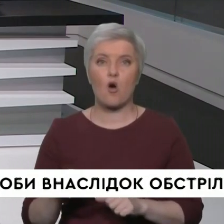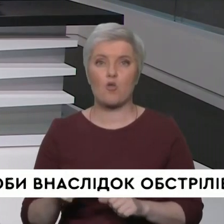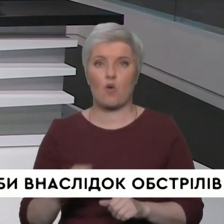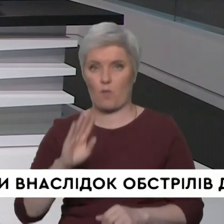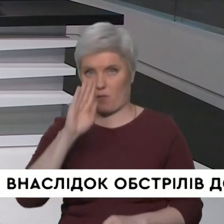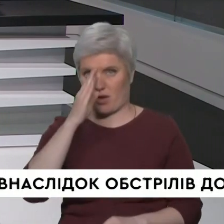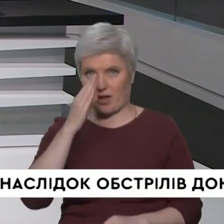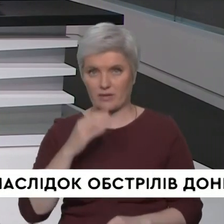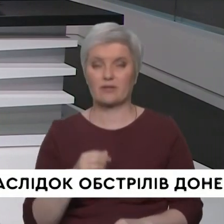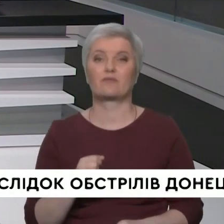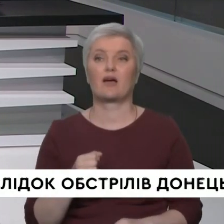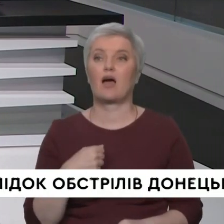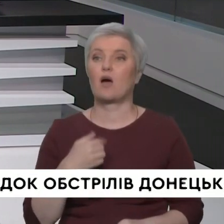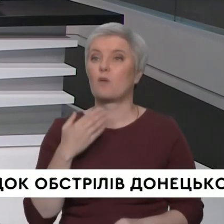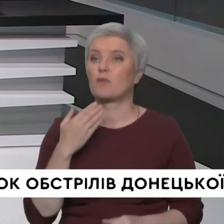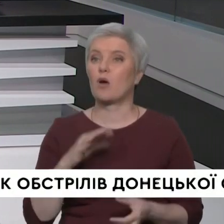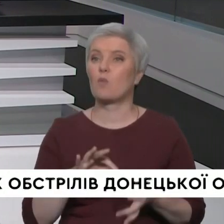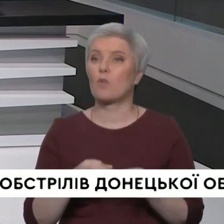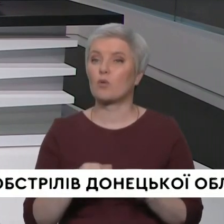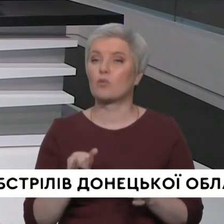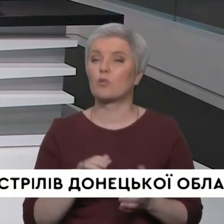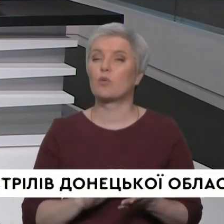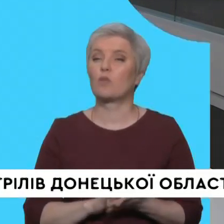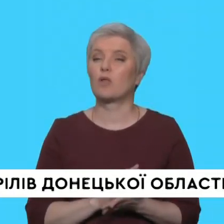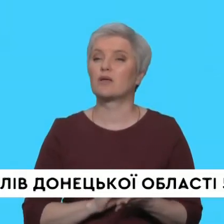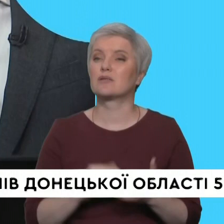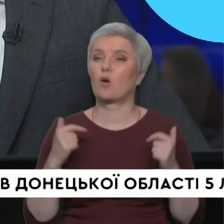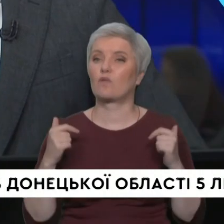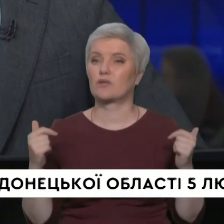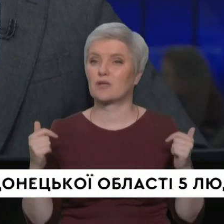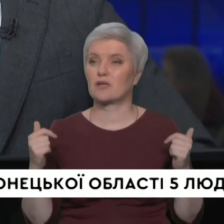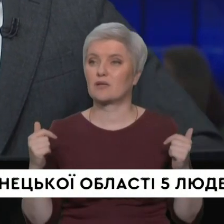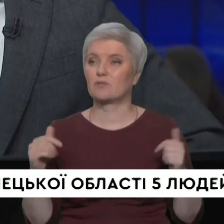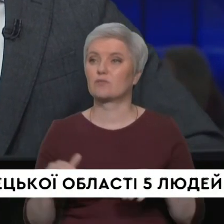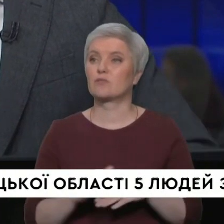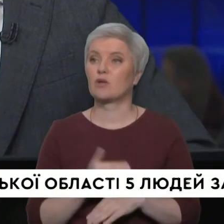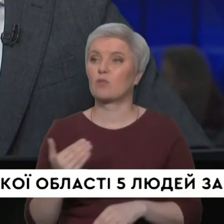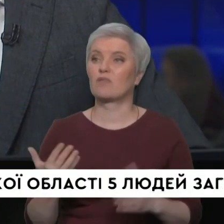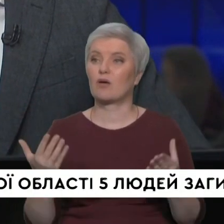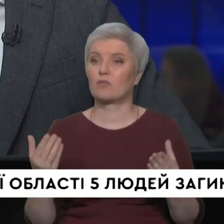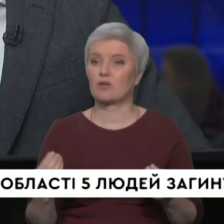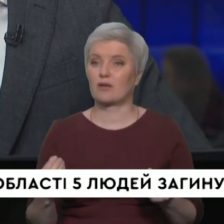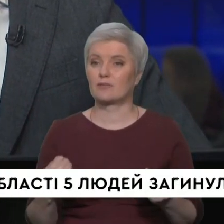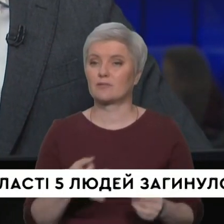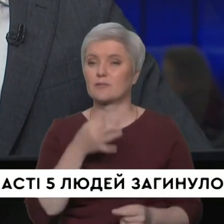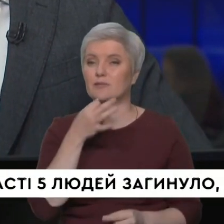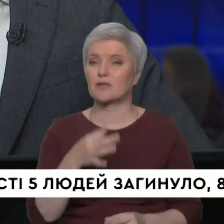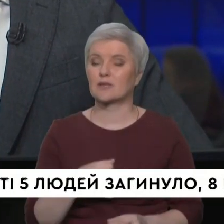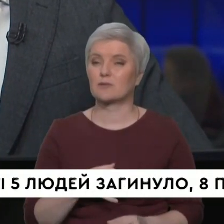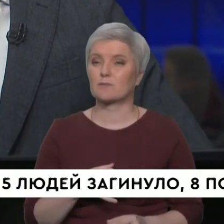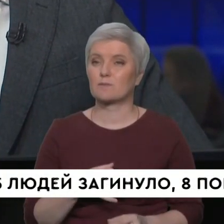Плетенчука, це пресофіцер Миколаївської обласної військової адміністрації. Пане Дмитре, доброго вам дня. Скажіть, будь ласка,